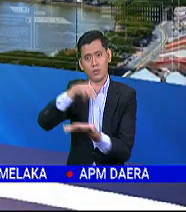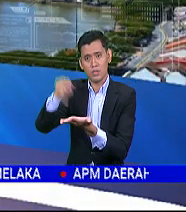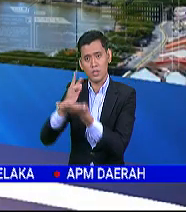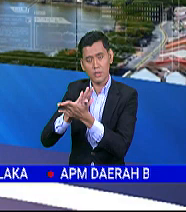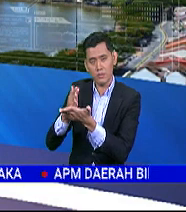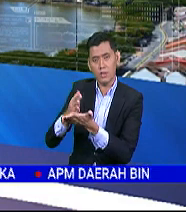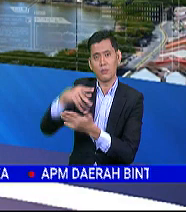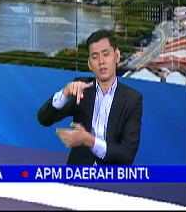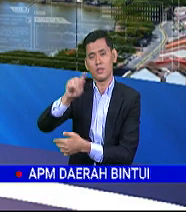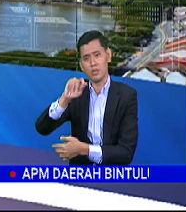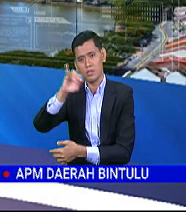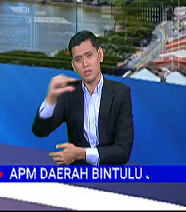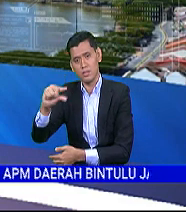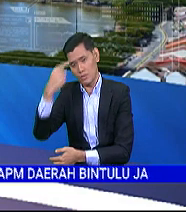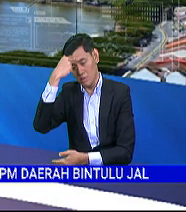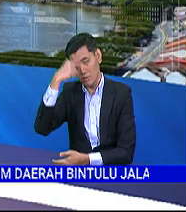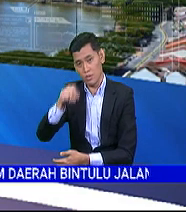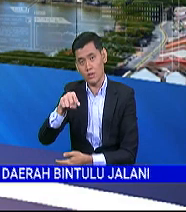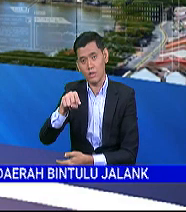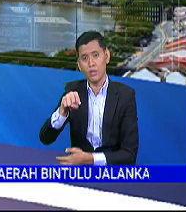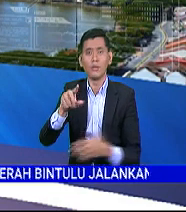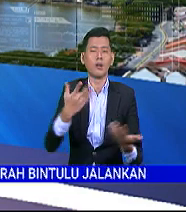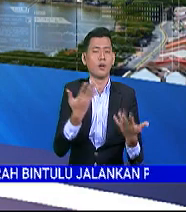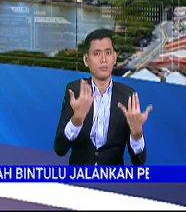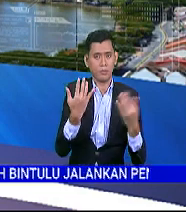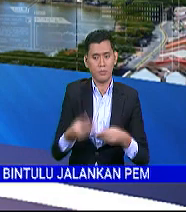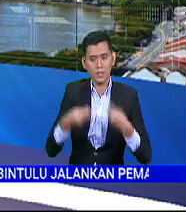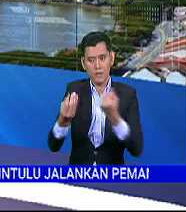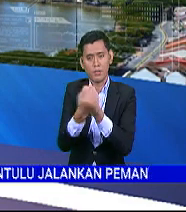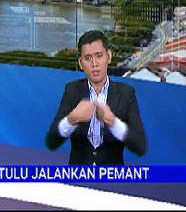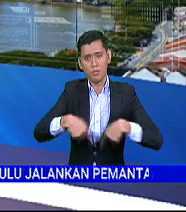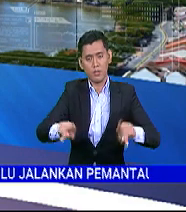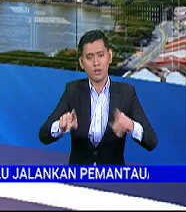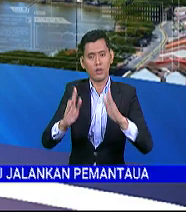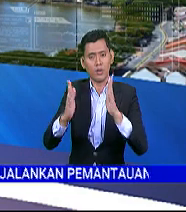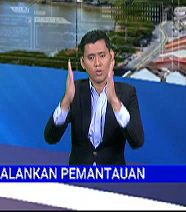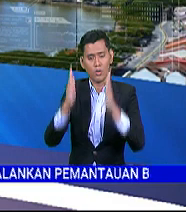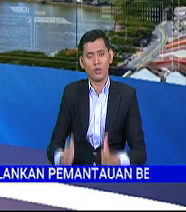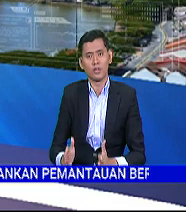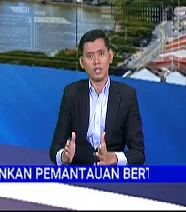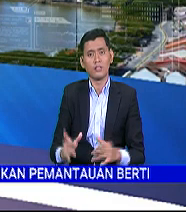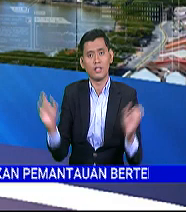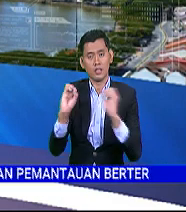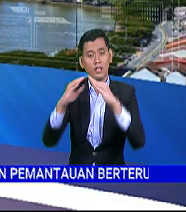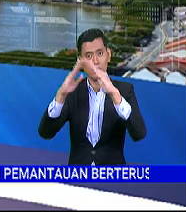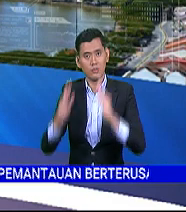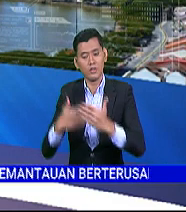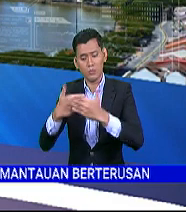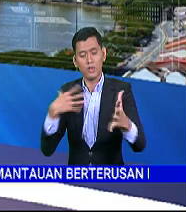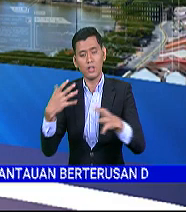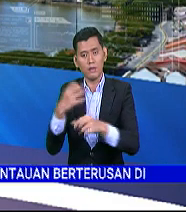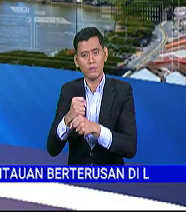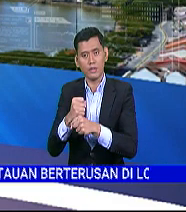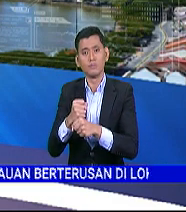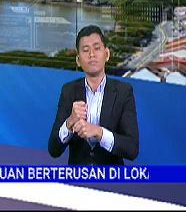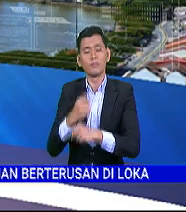dikenal pasti di Miri untuk menempatkan sementara golongan gelandangan sebelum mereka mendapatkan pekerjaan. Menteri Pembangunan